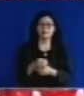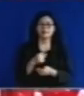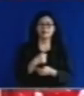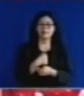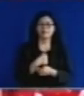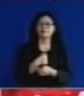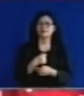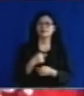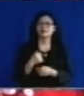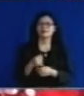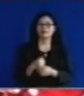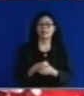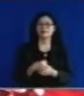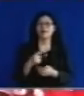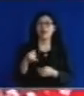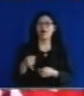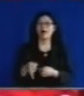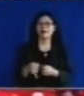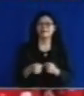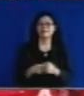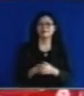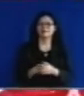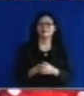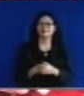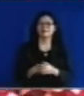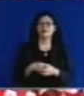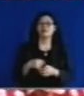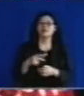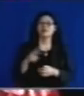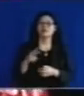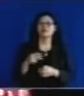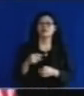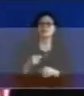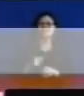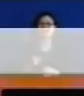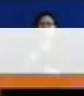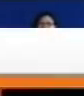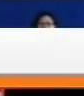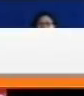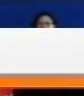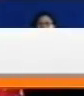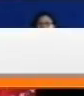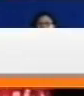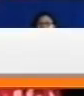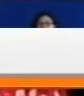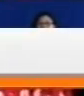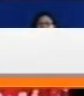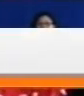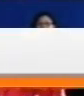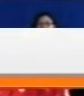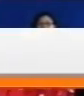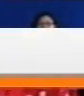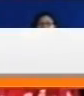Aim ternyata salah saudara-saudara. 10 prinsip itu transparan, aturan hukum, tata cara APBD yang